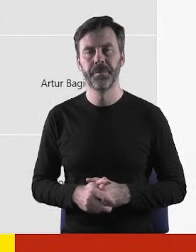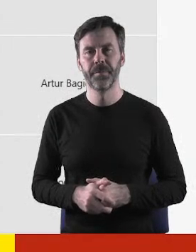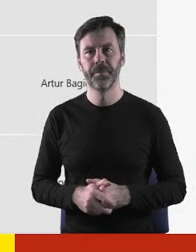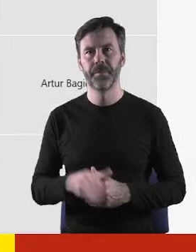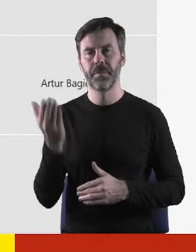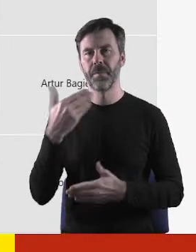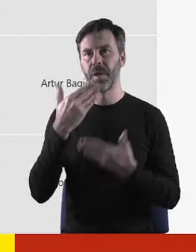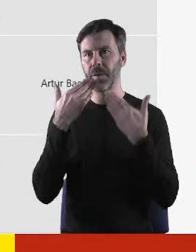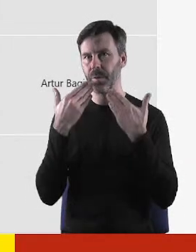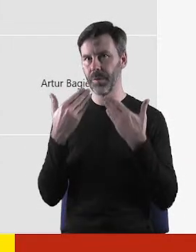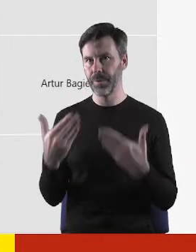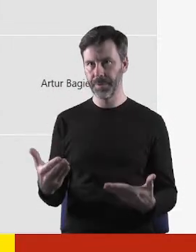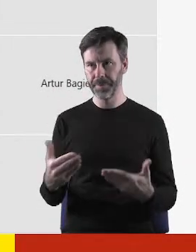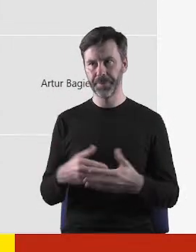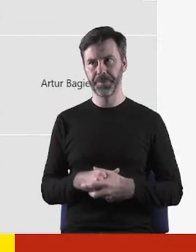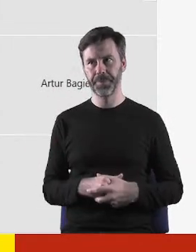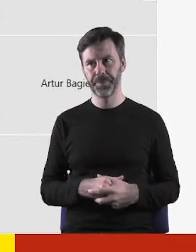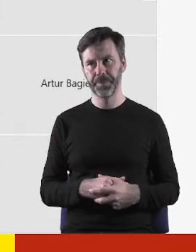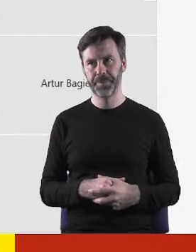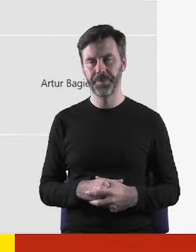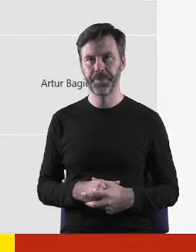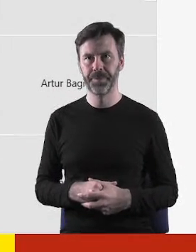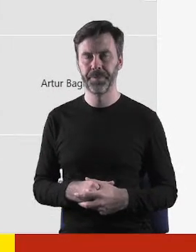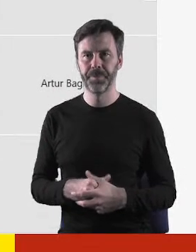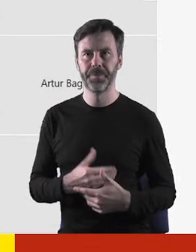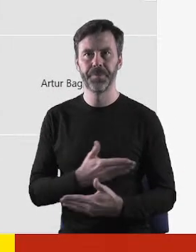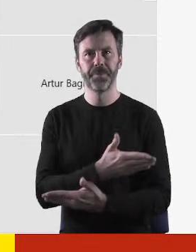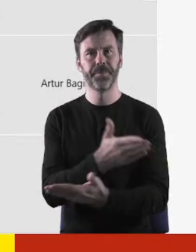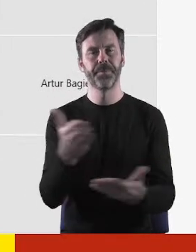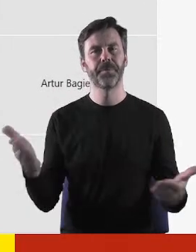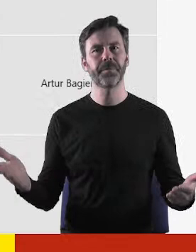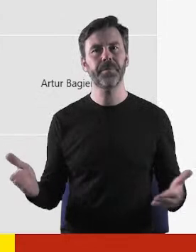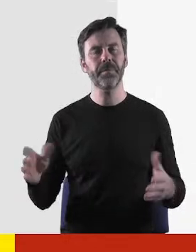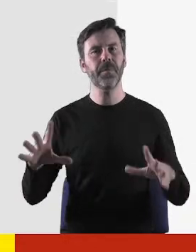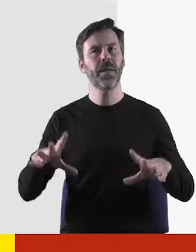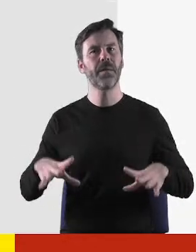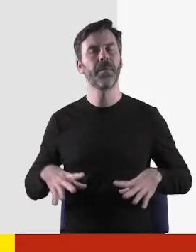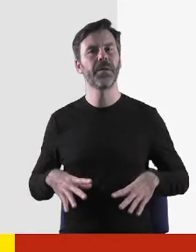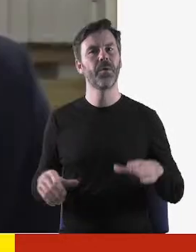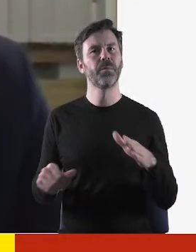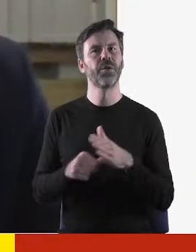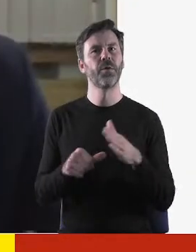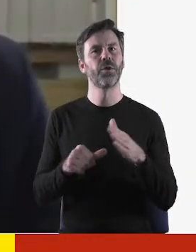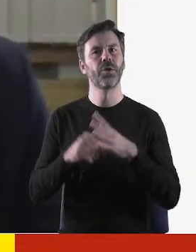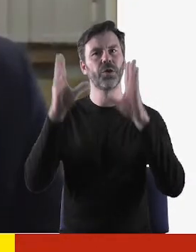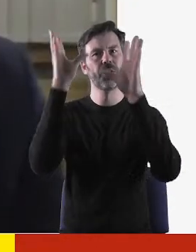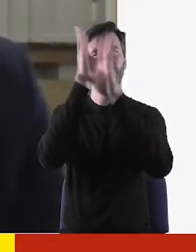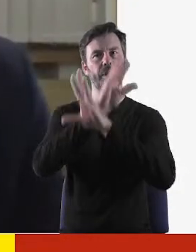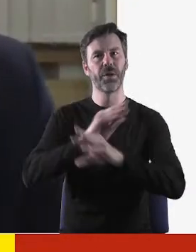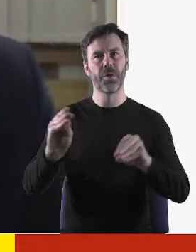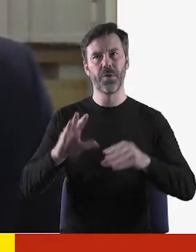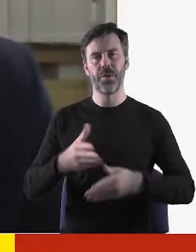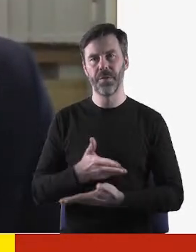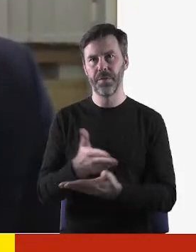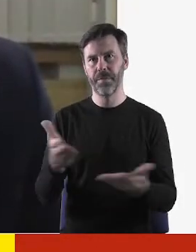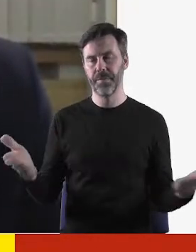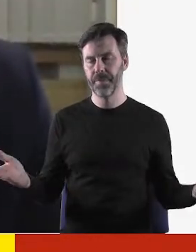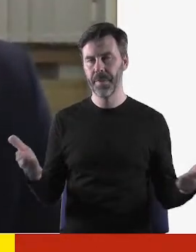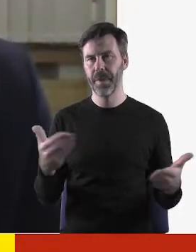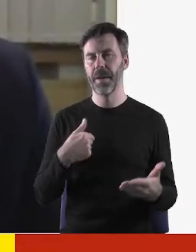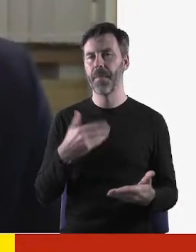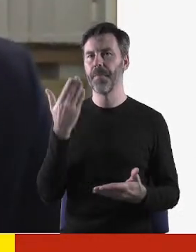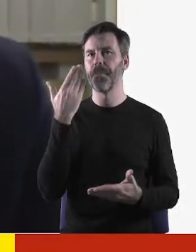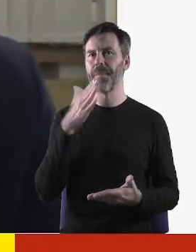Dziękuję bardzo za możliwość zabrania głosu. Państwo przewodniczący, panie marszałku, szanowni radni, drodzy państwo, cieszy